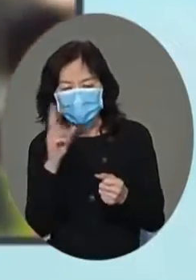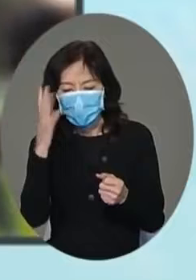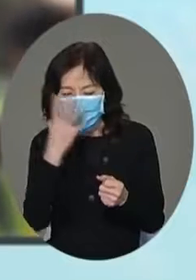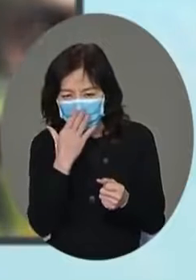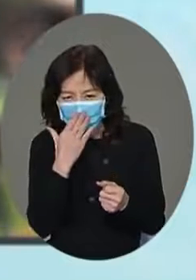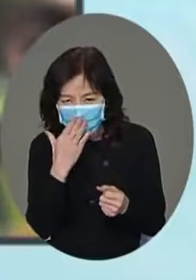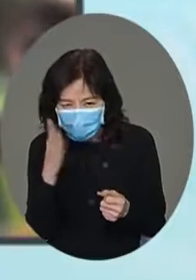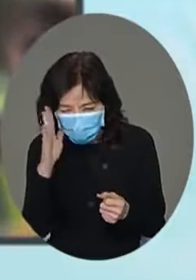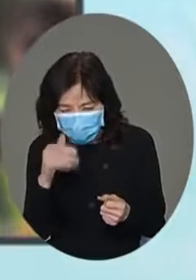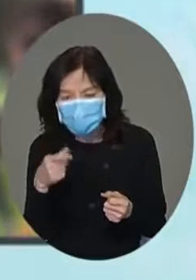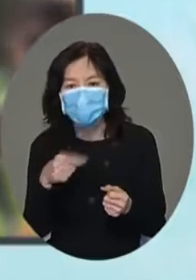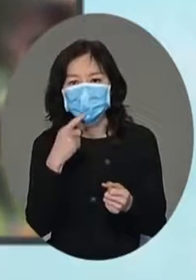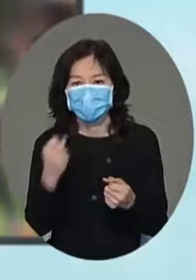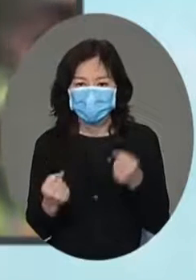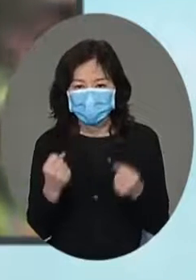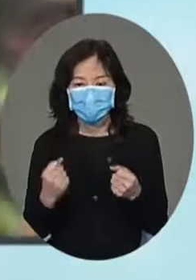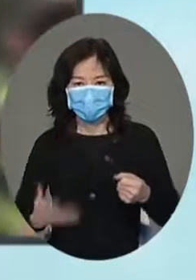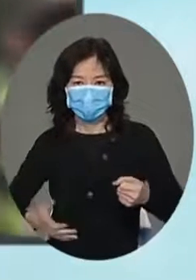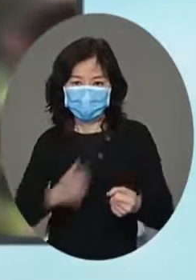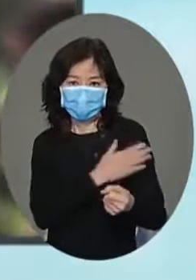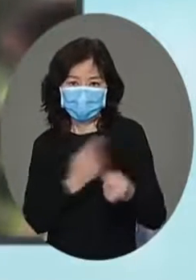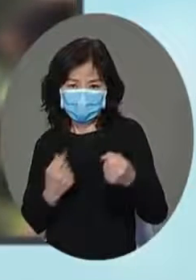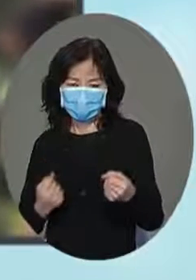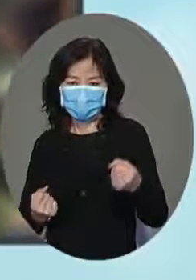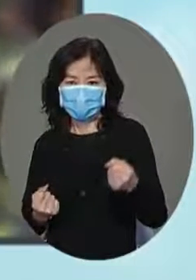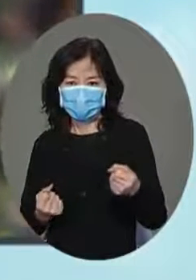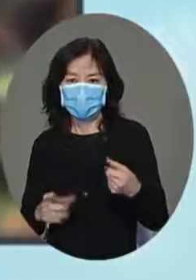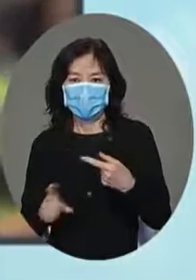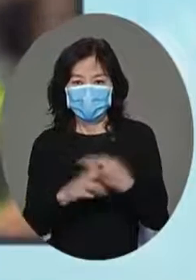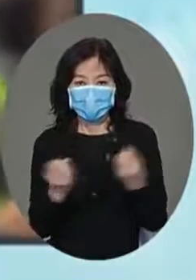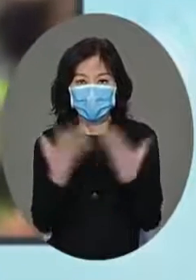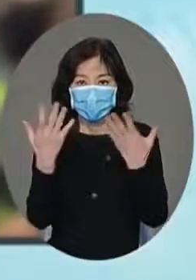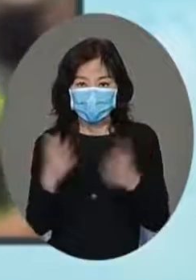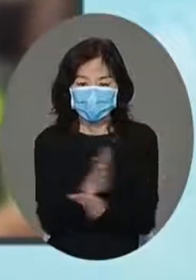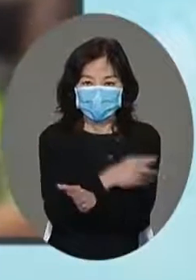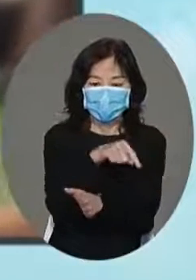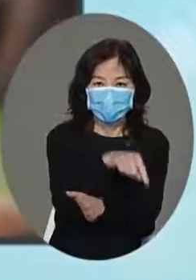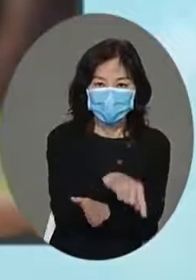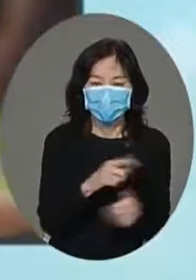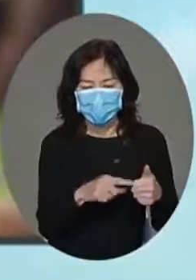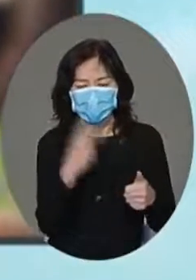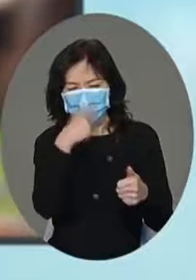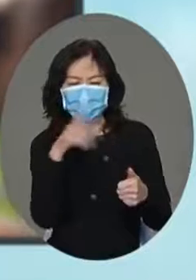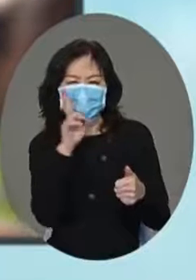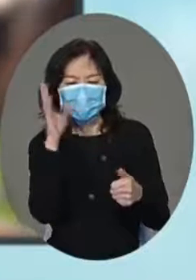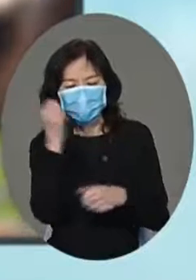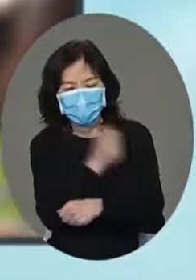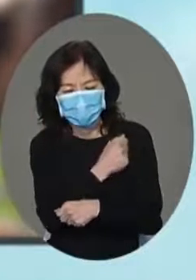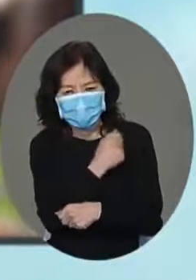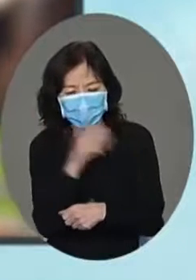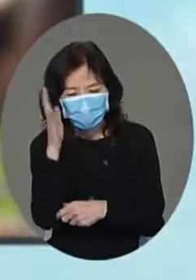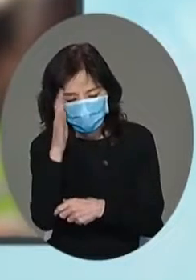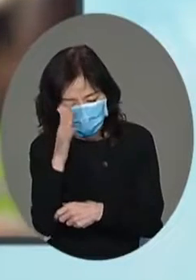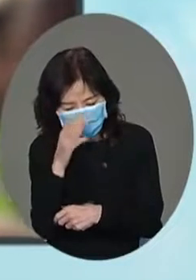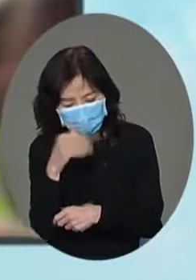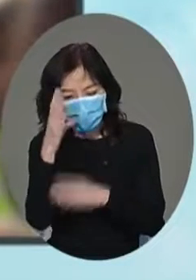打喊路，曾经多次单手握住睇盘，在意外发生之前，被告睇嚟十分疲倦，疑似